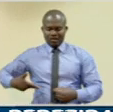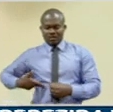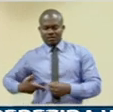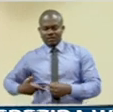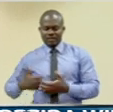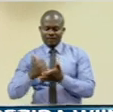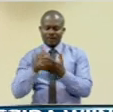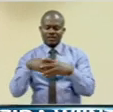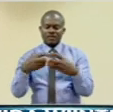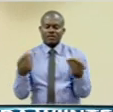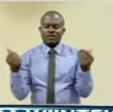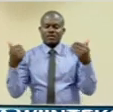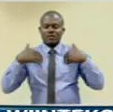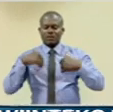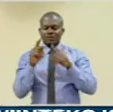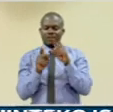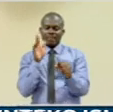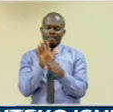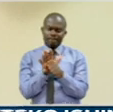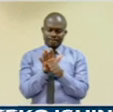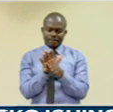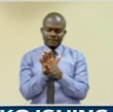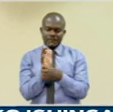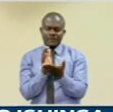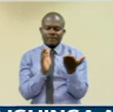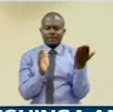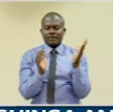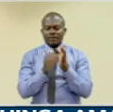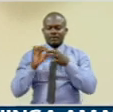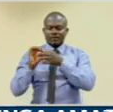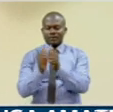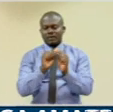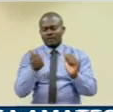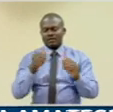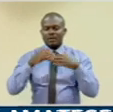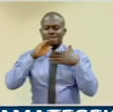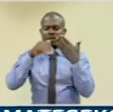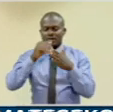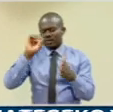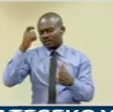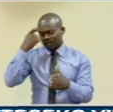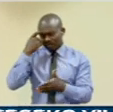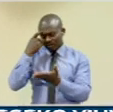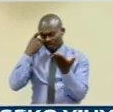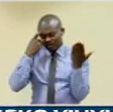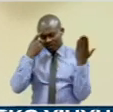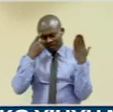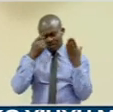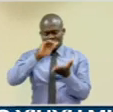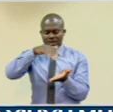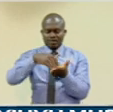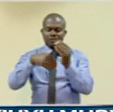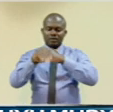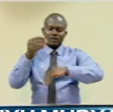zafashije gukiza ubuzima bw'ibihumbi 100 y'abantu. Nifatanyije n'abandi bayobozi ba za guverinoma, ab'ibigo